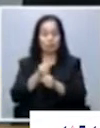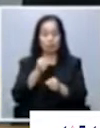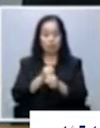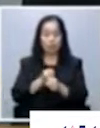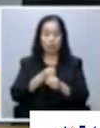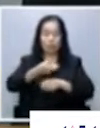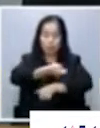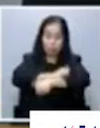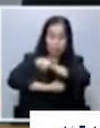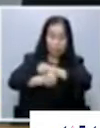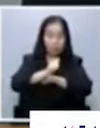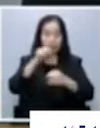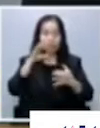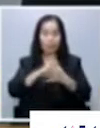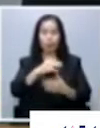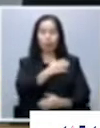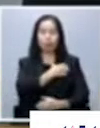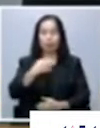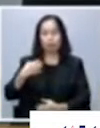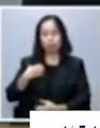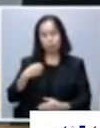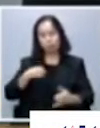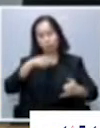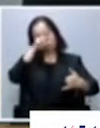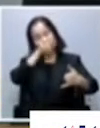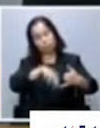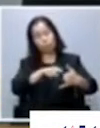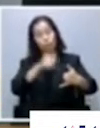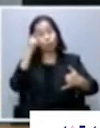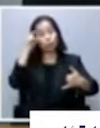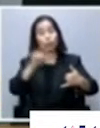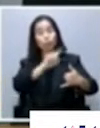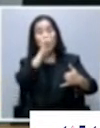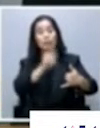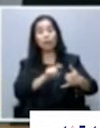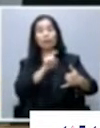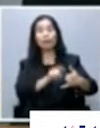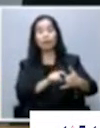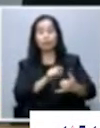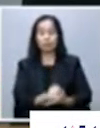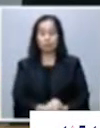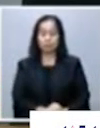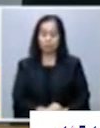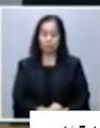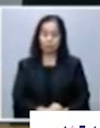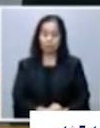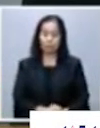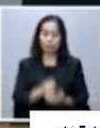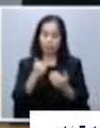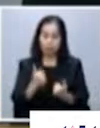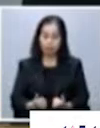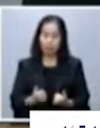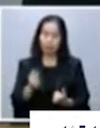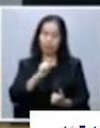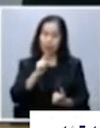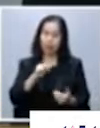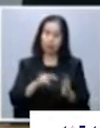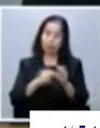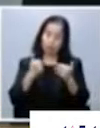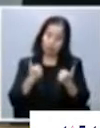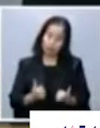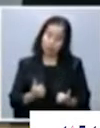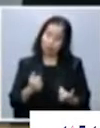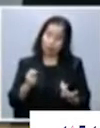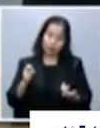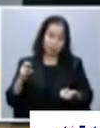ชิงการทูตที่ผมสงสัยผมเองต้องเรียนอย่างนี้กับที่ประชุมอย่างนี้ว่าล่าสุดเหตุการณ์ล่าสุดเป็นเหตุการณ์ที่หนักหน่วงมาก